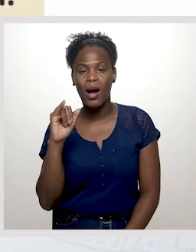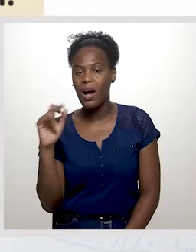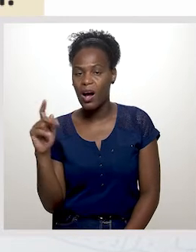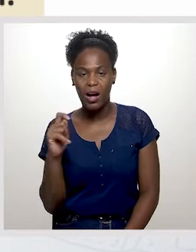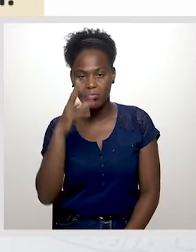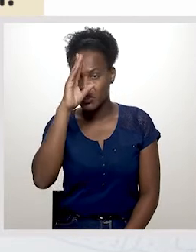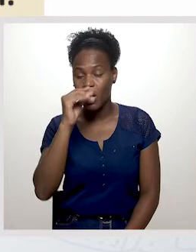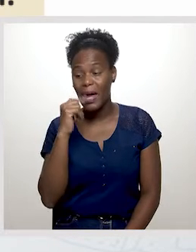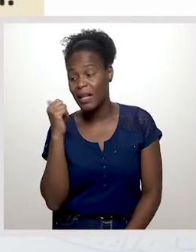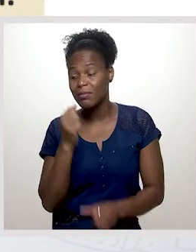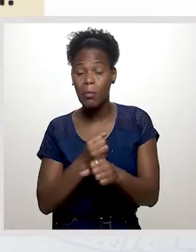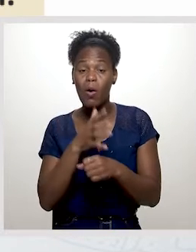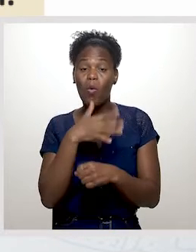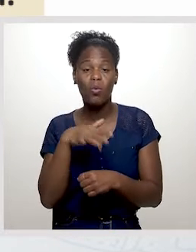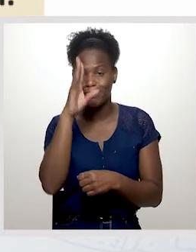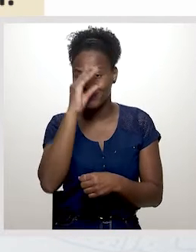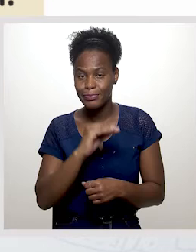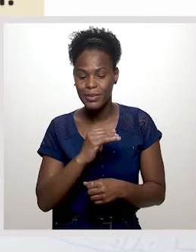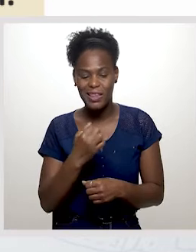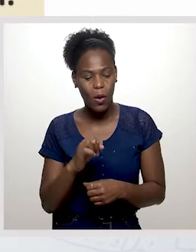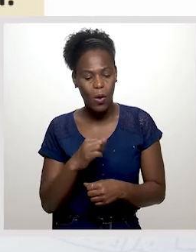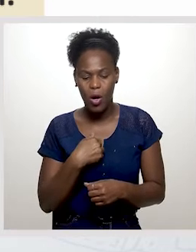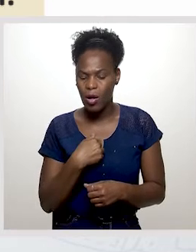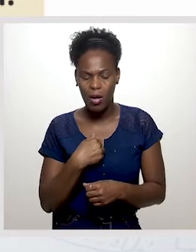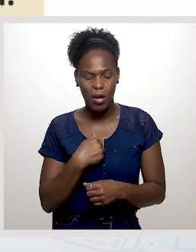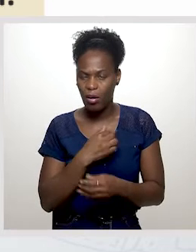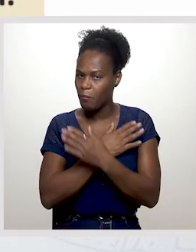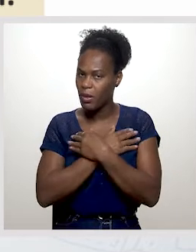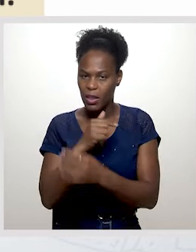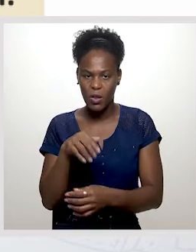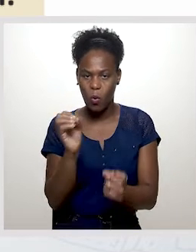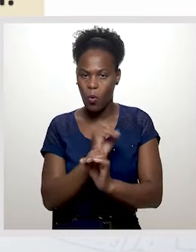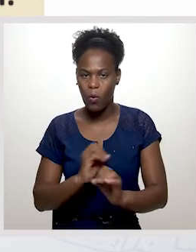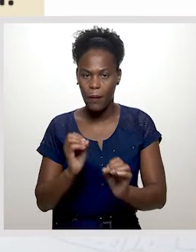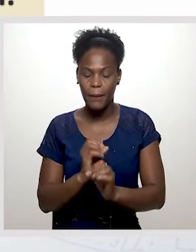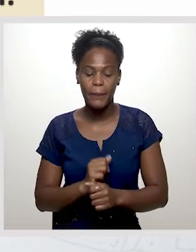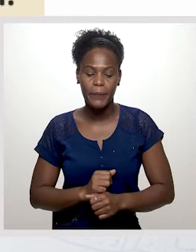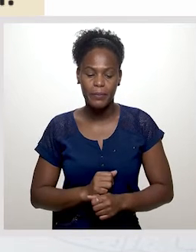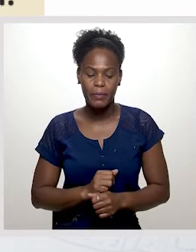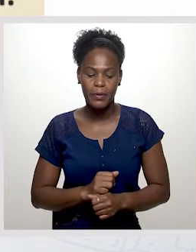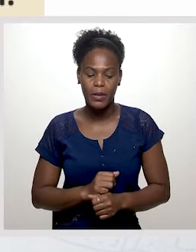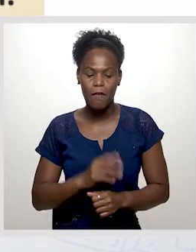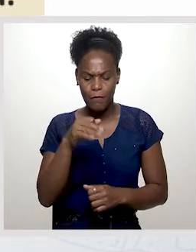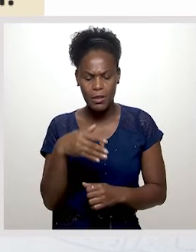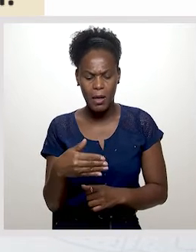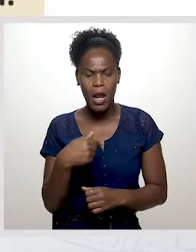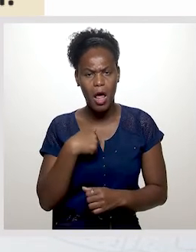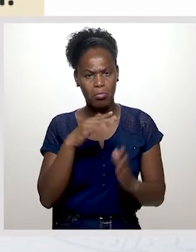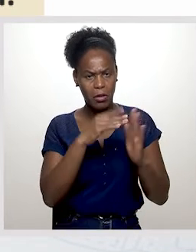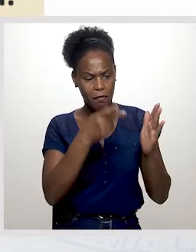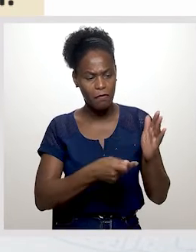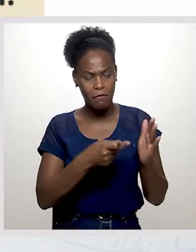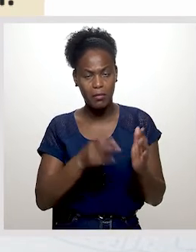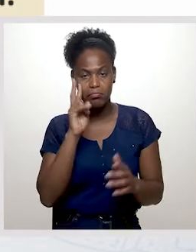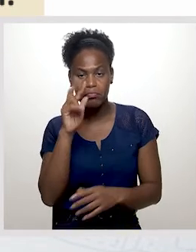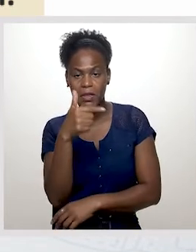où il travaille maintenant. Non, je n'ai pas d'amis ici. Le week-end, je reste à la maison.